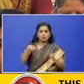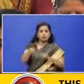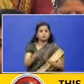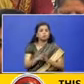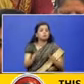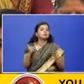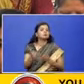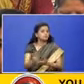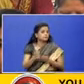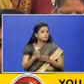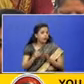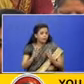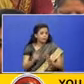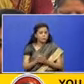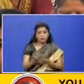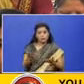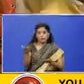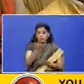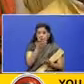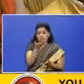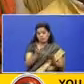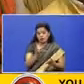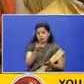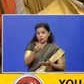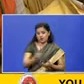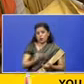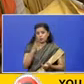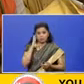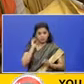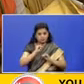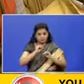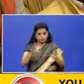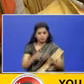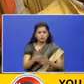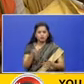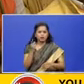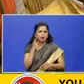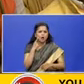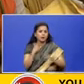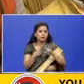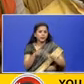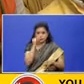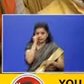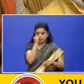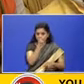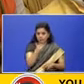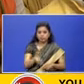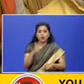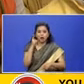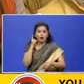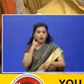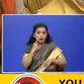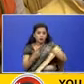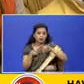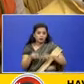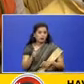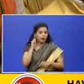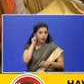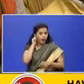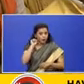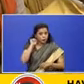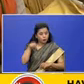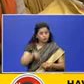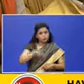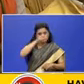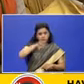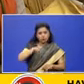मदद करेगा। आपको ये जानकर भी अच्छा लगेगा कि IIT मद्रास और IIT कानपुर ने